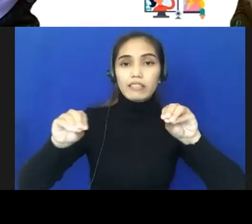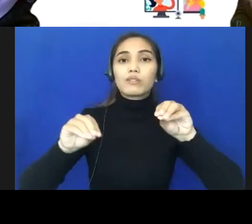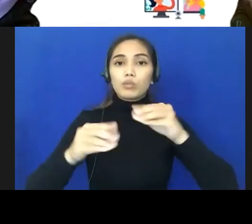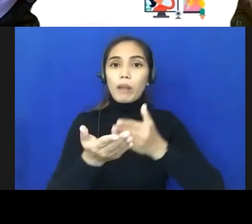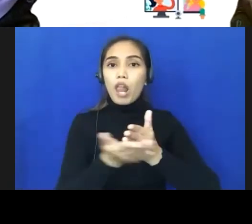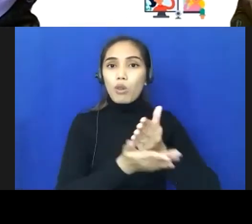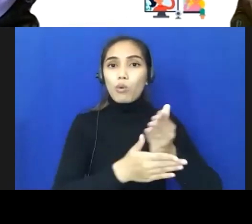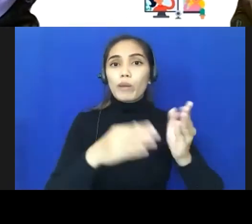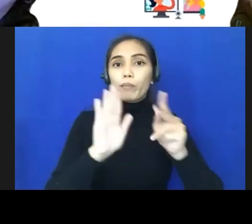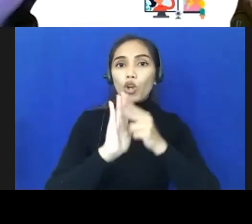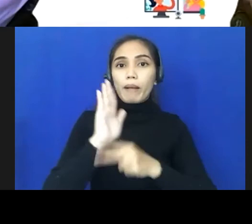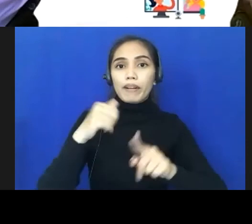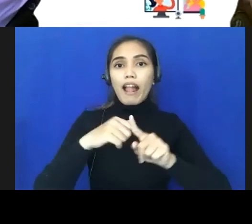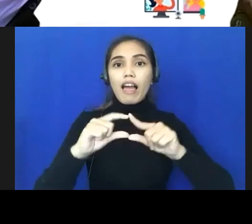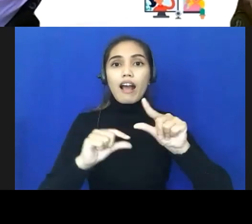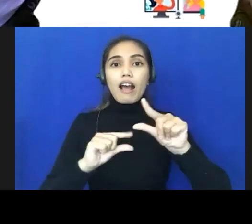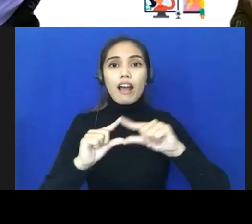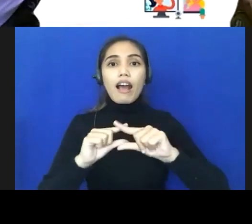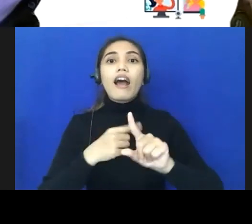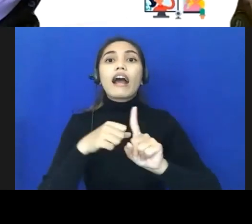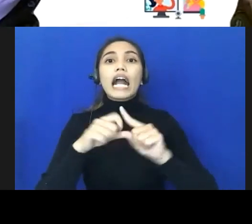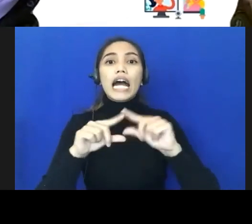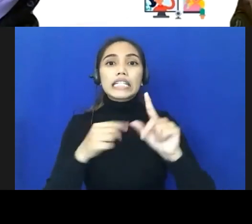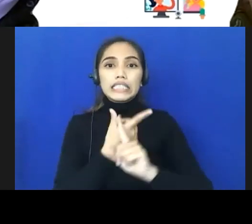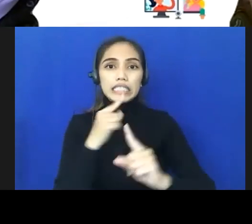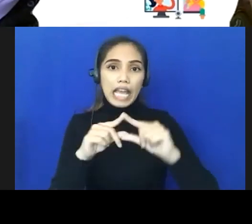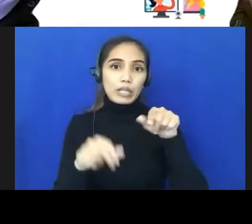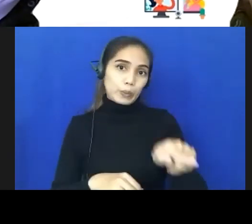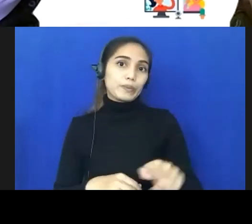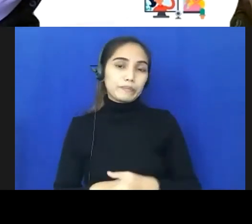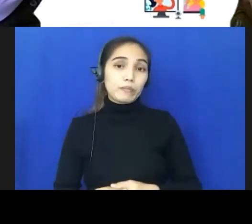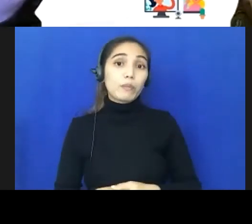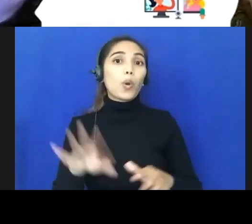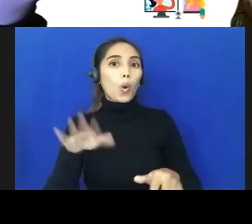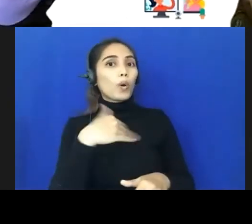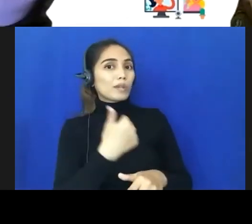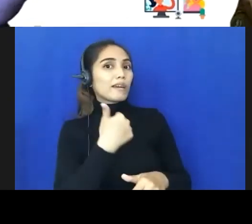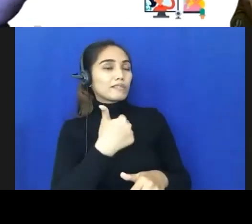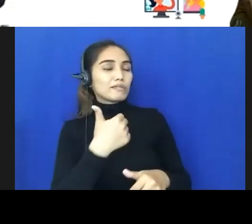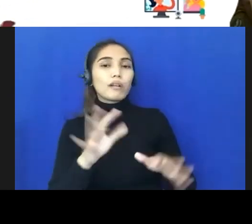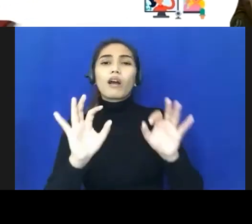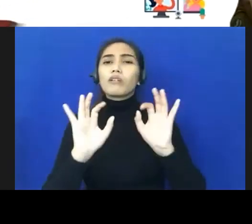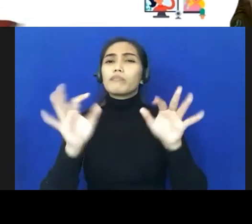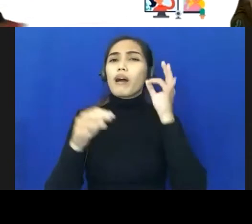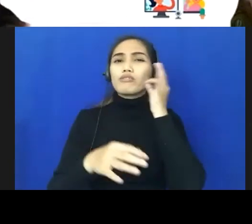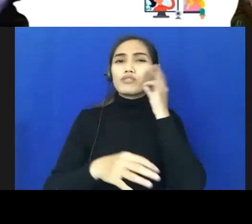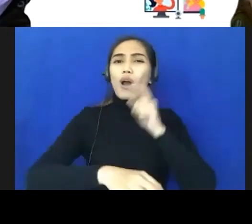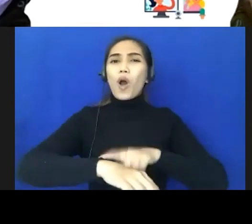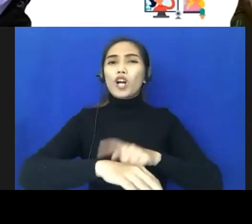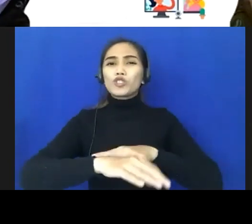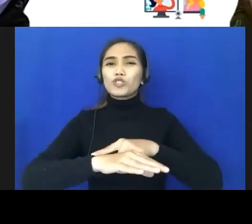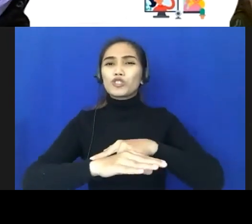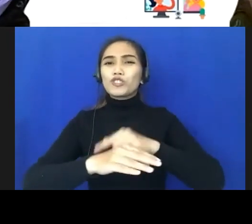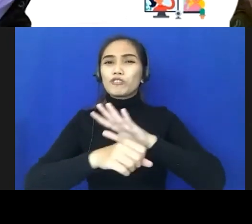layanan MTBS secara optimal untuk balita ya. Ya, kita sudah di ujung